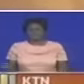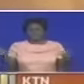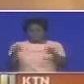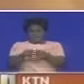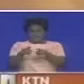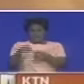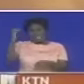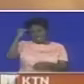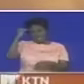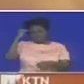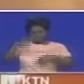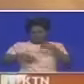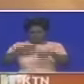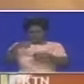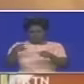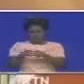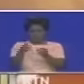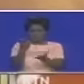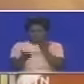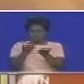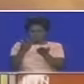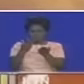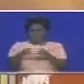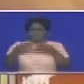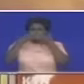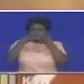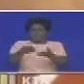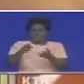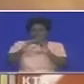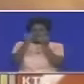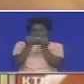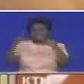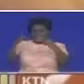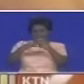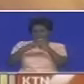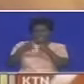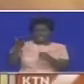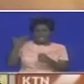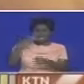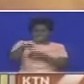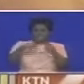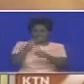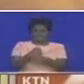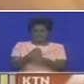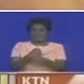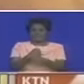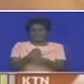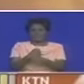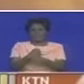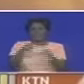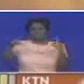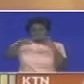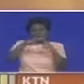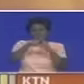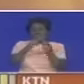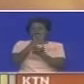ya elimu, mtazamaji, kulingana na takwimu za matokeo ya mtihani wa KCPE mwaka 2013, jumla ya nusu